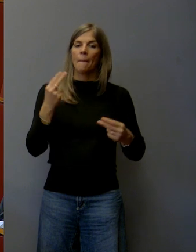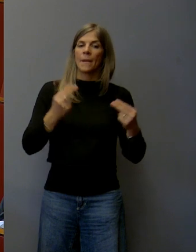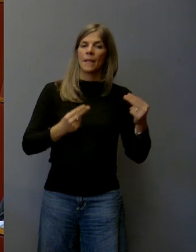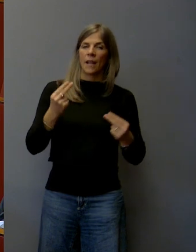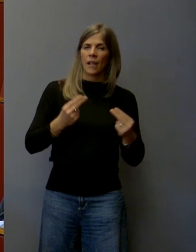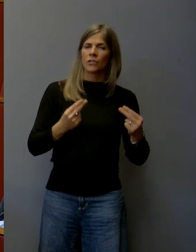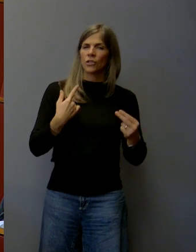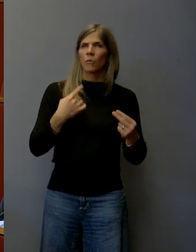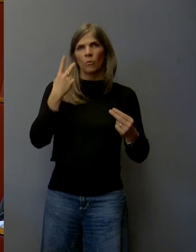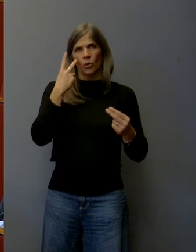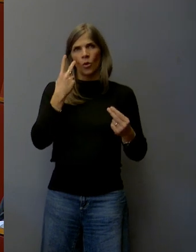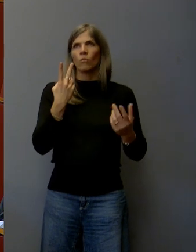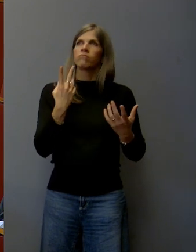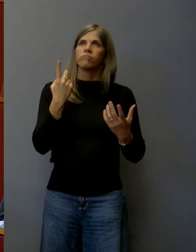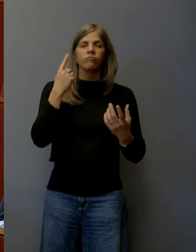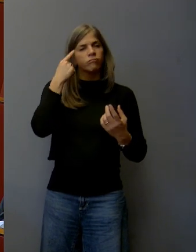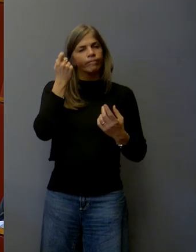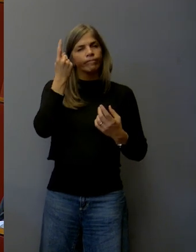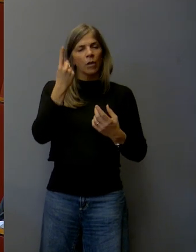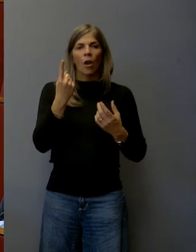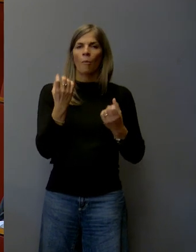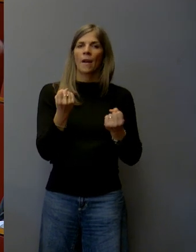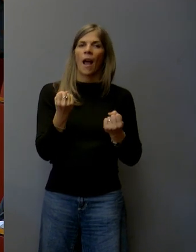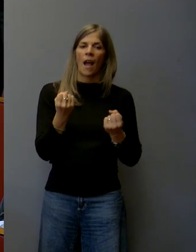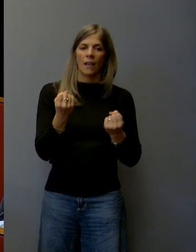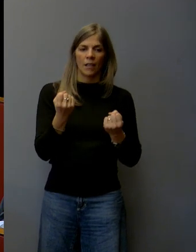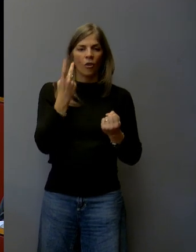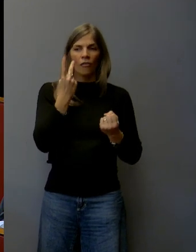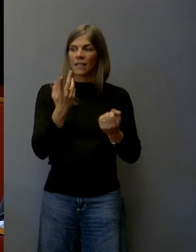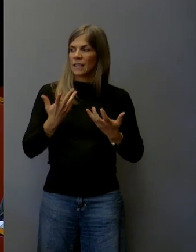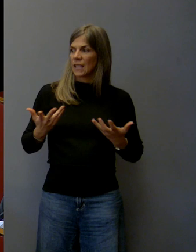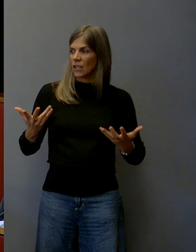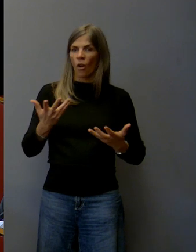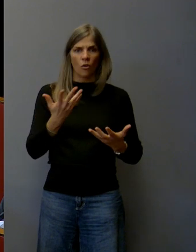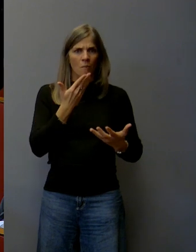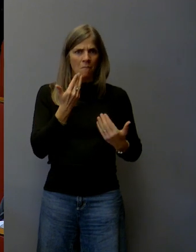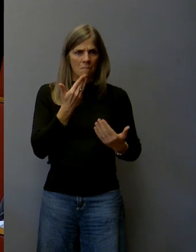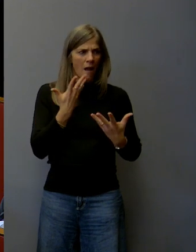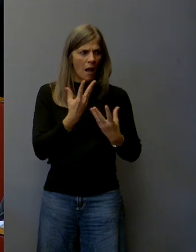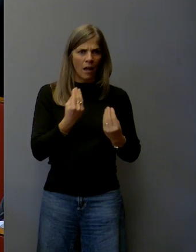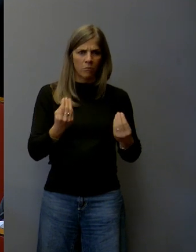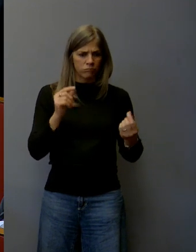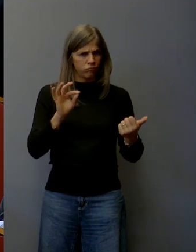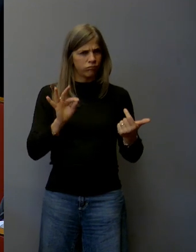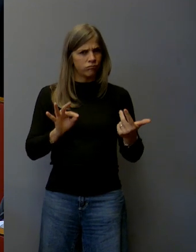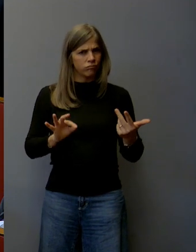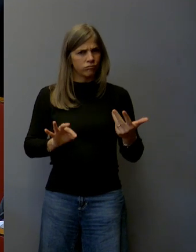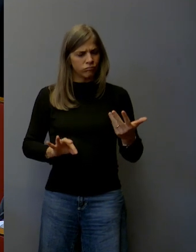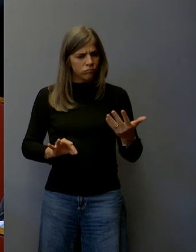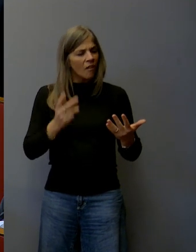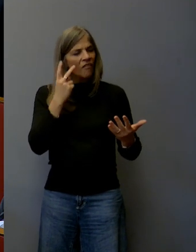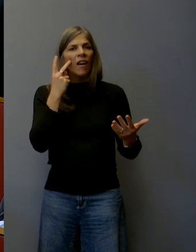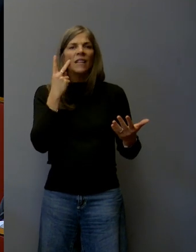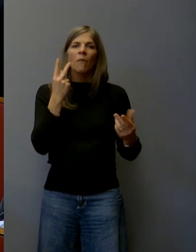ed efficace su ciò che manca in quel territorio ha ancora più strumenti per 10 se quel bilancio